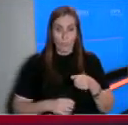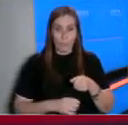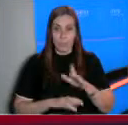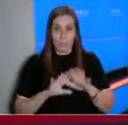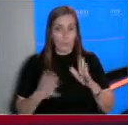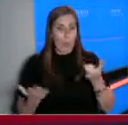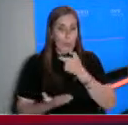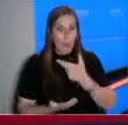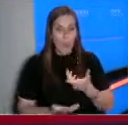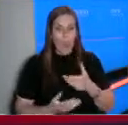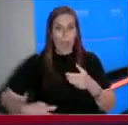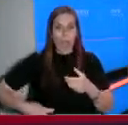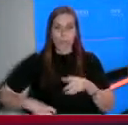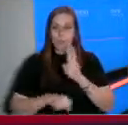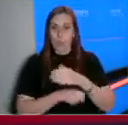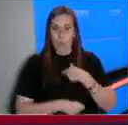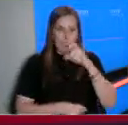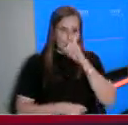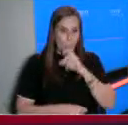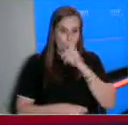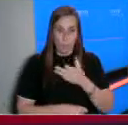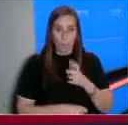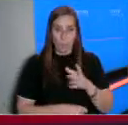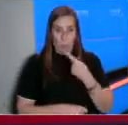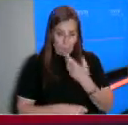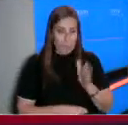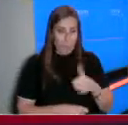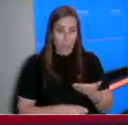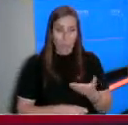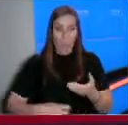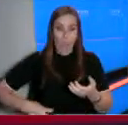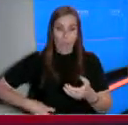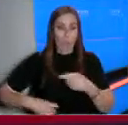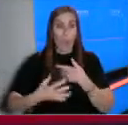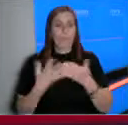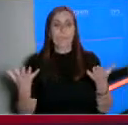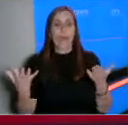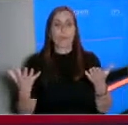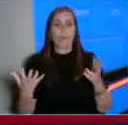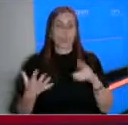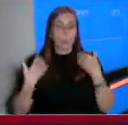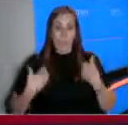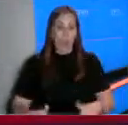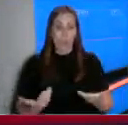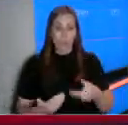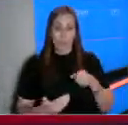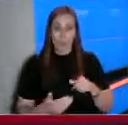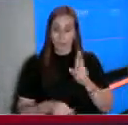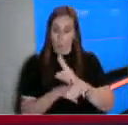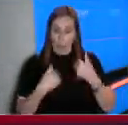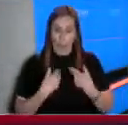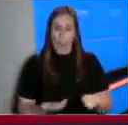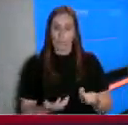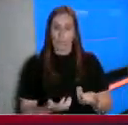רק בלית ברירה. התחול מגן אלינו מפני זיהומים וחיידקים, בוא נגיד את זה גם. התחול הוא לא סתם איבר שנמצא בגוף שלנו, הוא מגן